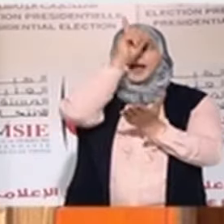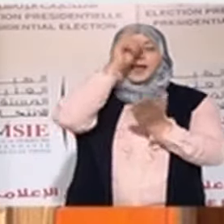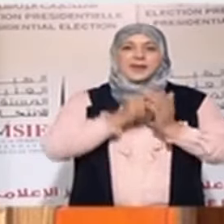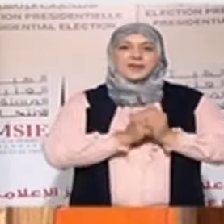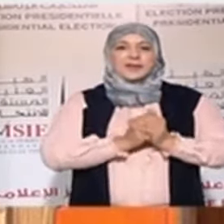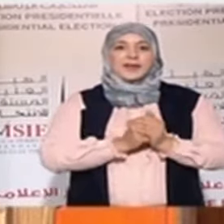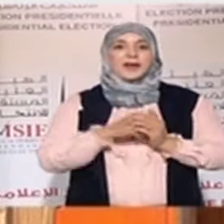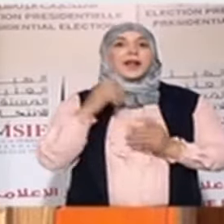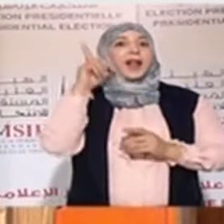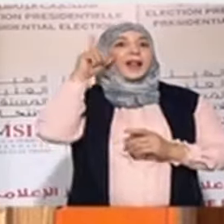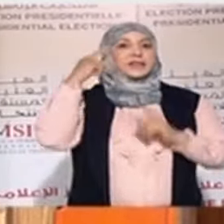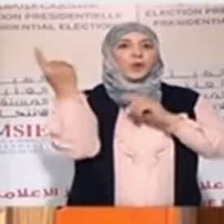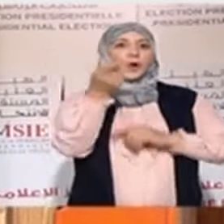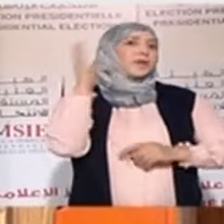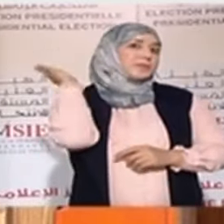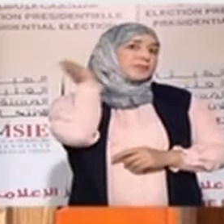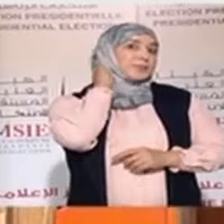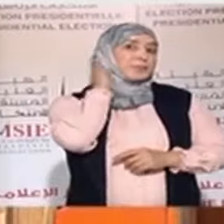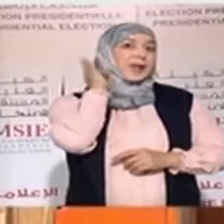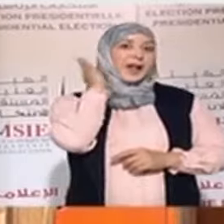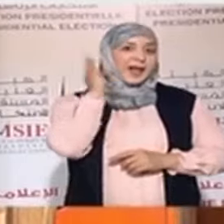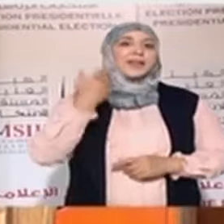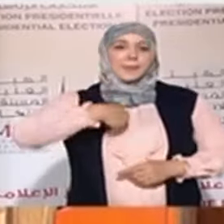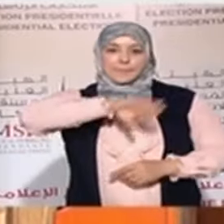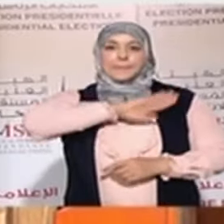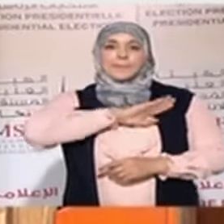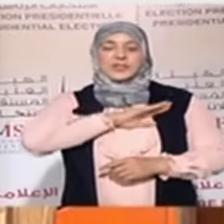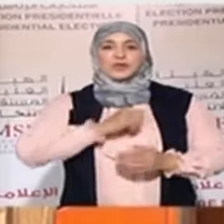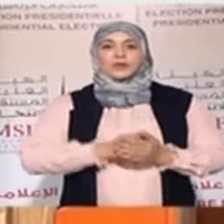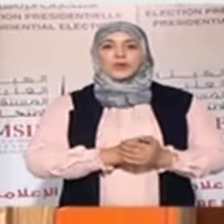وأوفوا بالعهد إن العهد كان